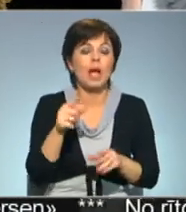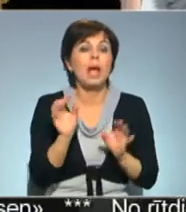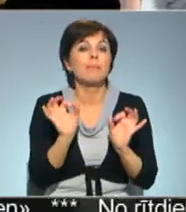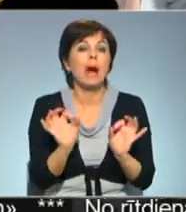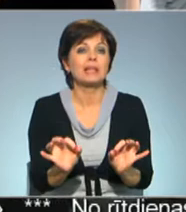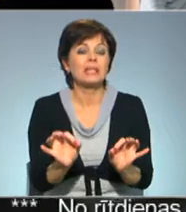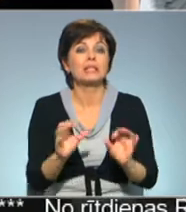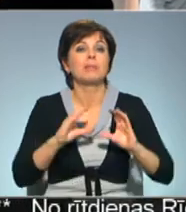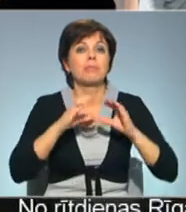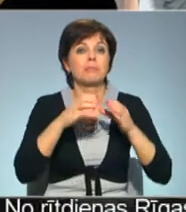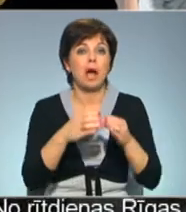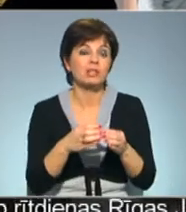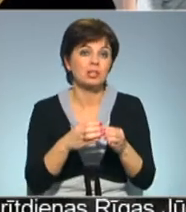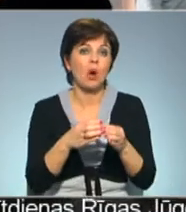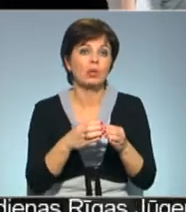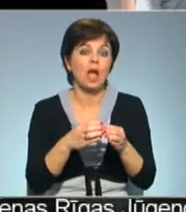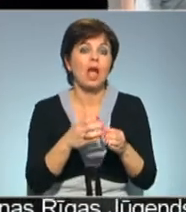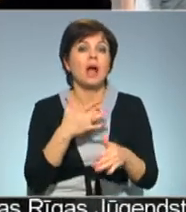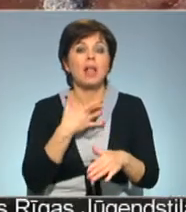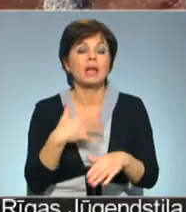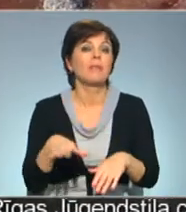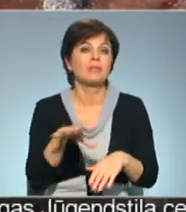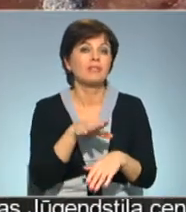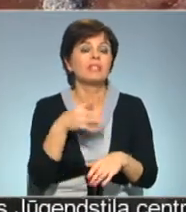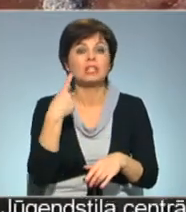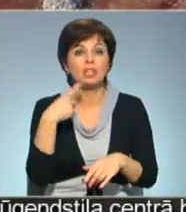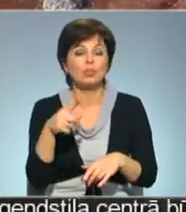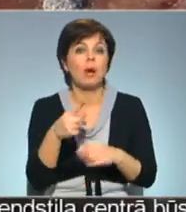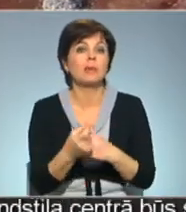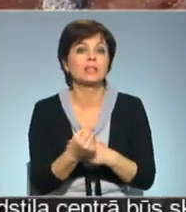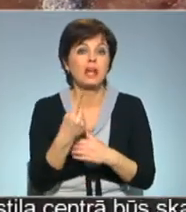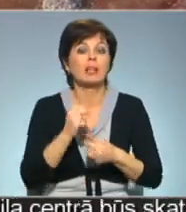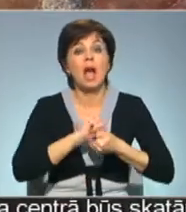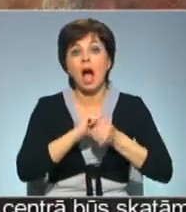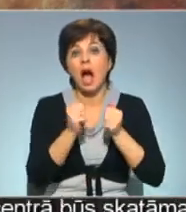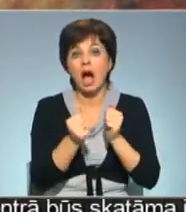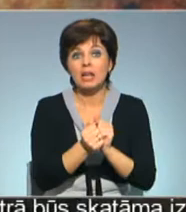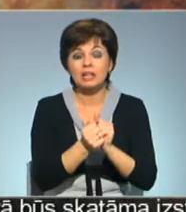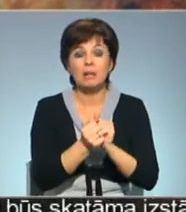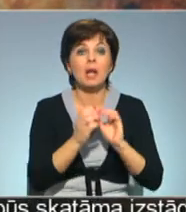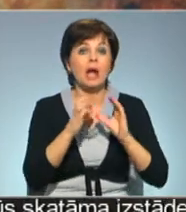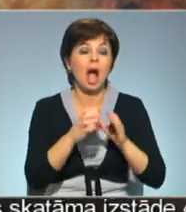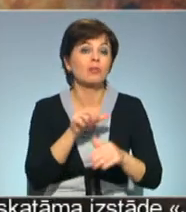jau pasaulē, laikam jau viss ir izdomāts, viss jau ir radīts. Akmeņu